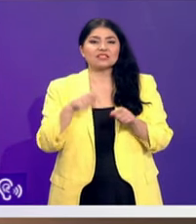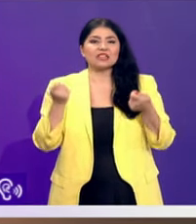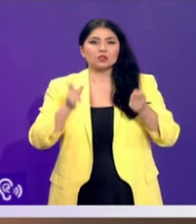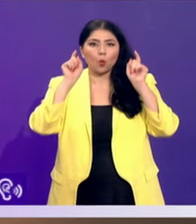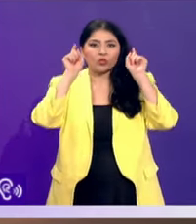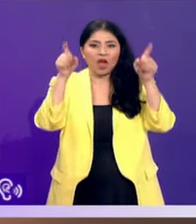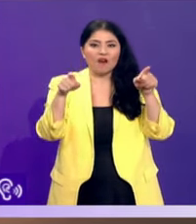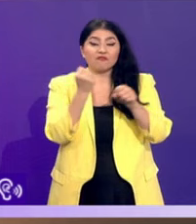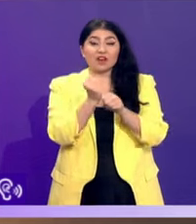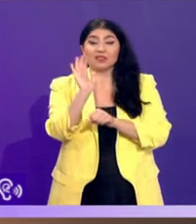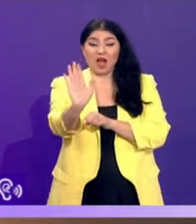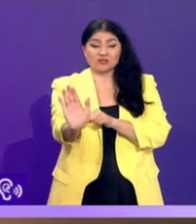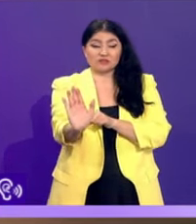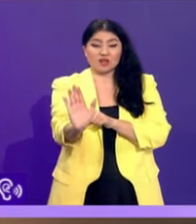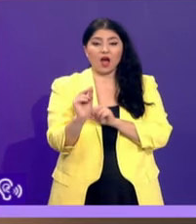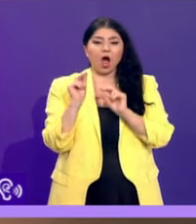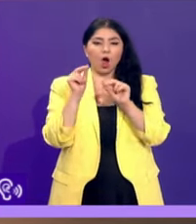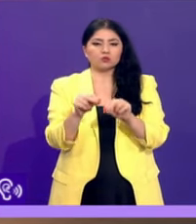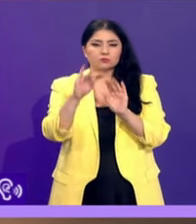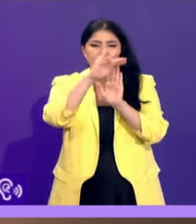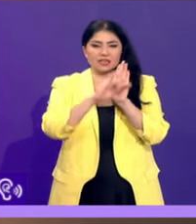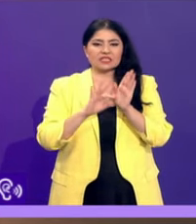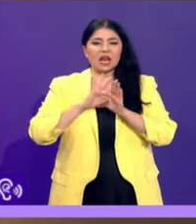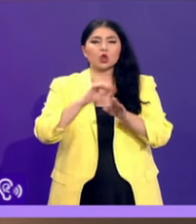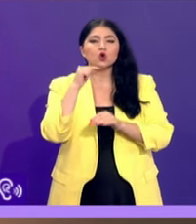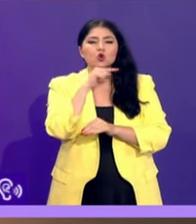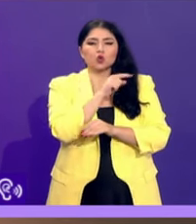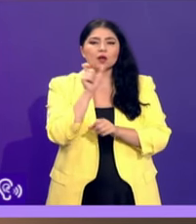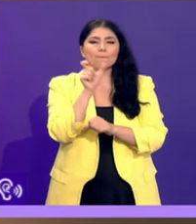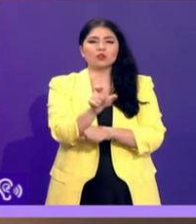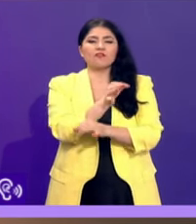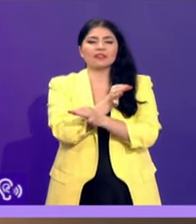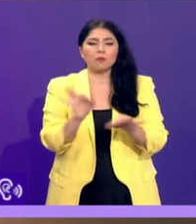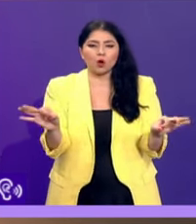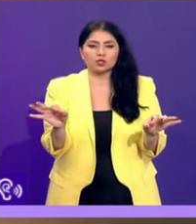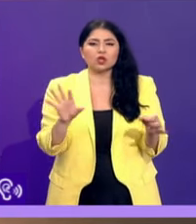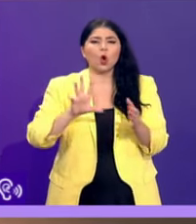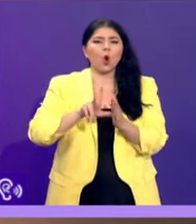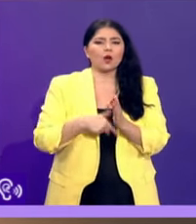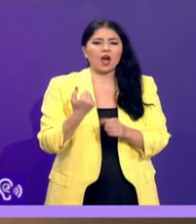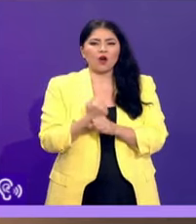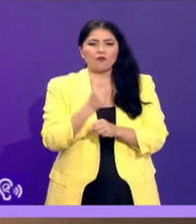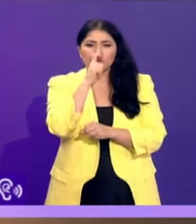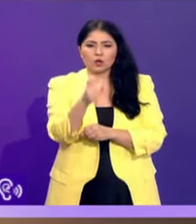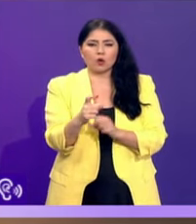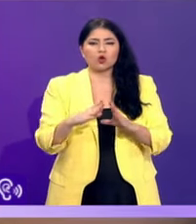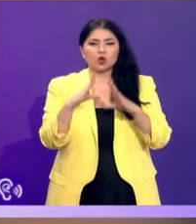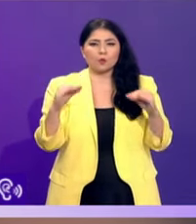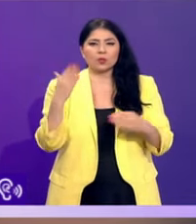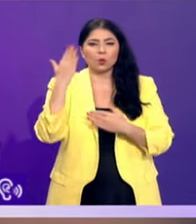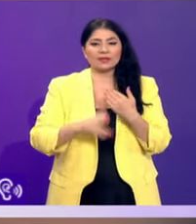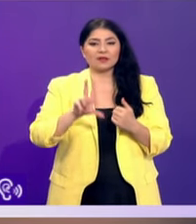diavolul și, făcând asta, a intrat pe lista liderilor roșii, antidemocrați, corupți, care au făcut foarte mult rău României în